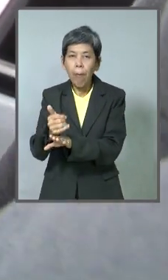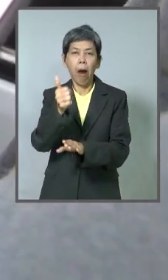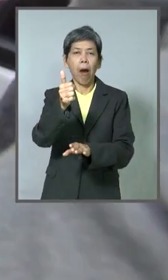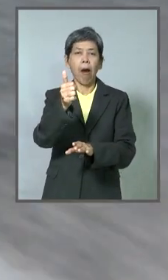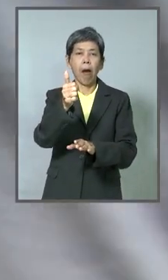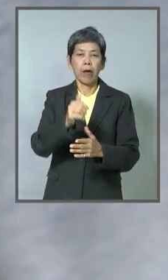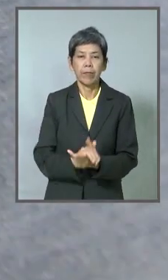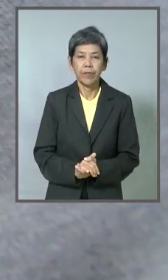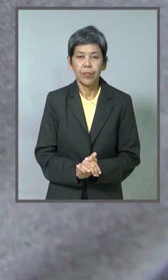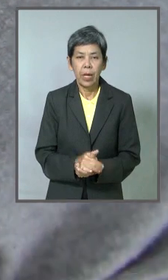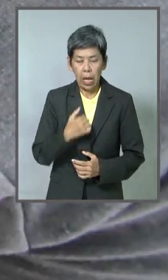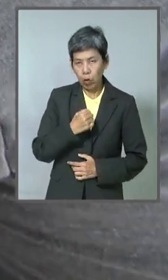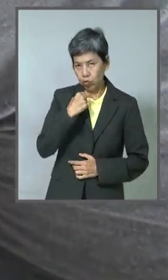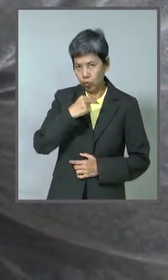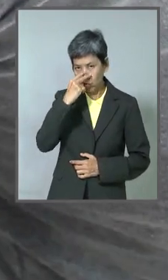ย